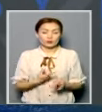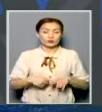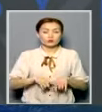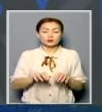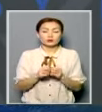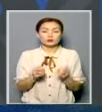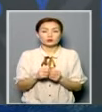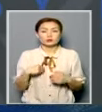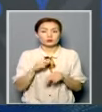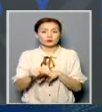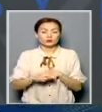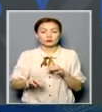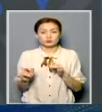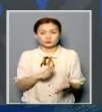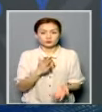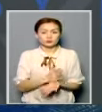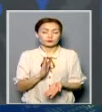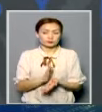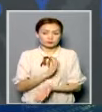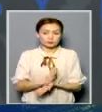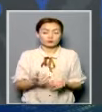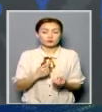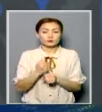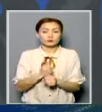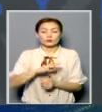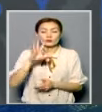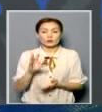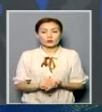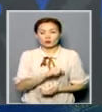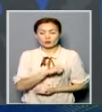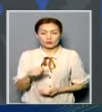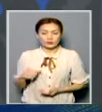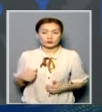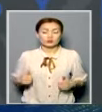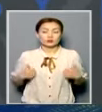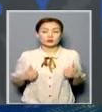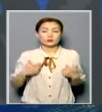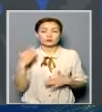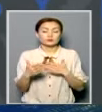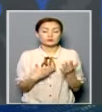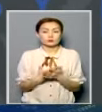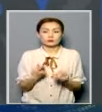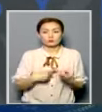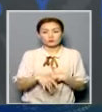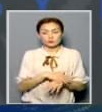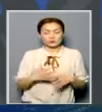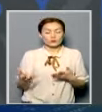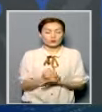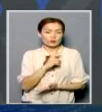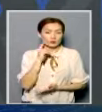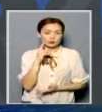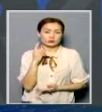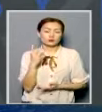часто проводим мастер-классы и проводим их бесплатно. Мы делаем все своими силами. Мы стремимся к тому, чтобы наш народ, наша